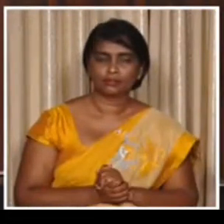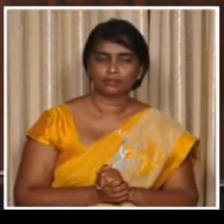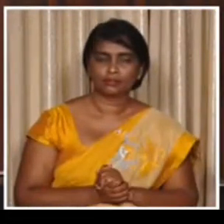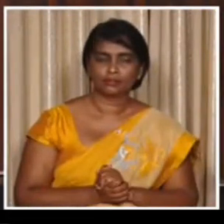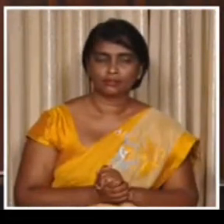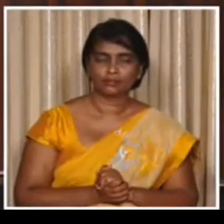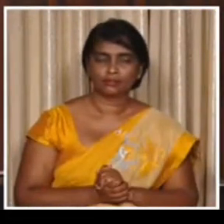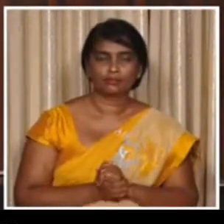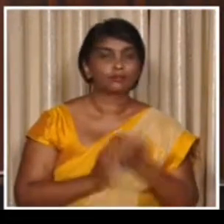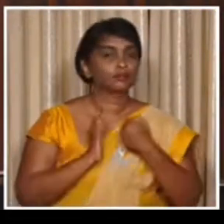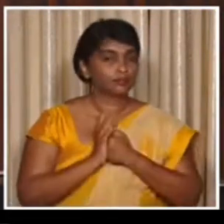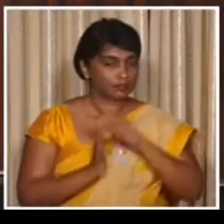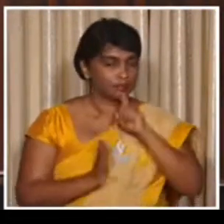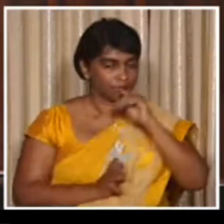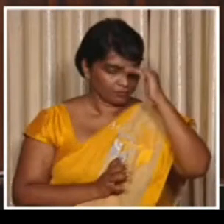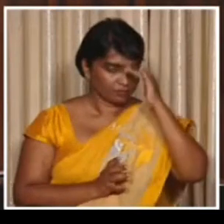అబ కథా నాయక తుమని